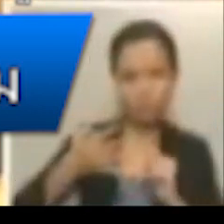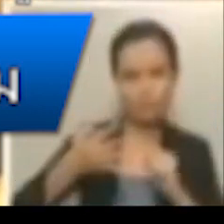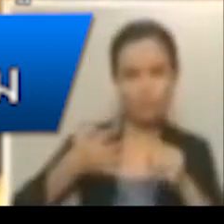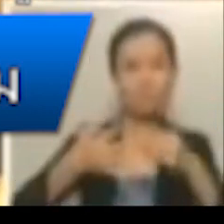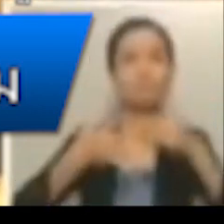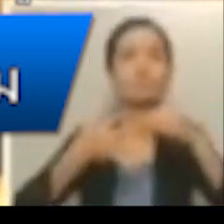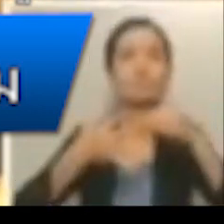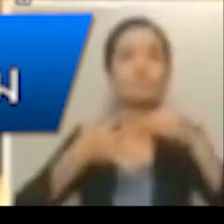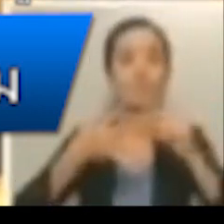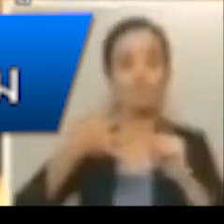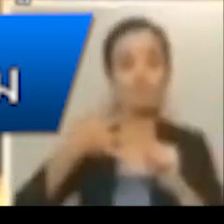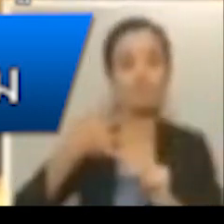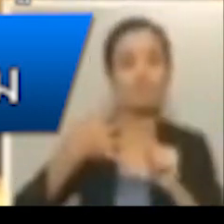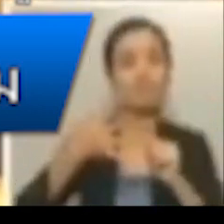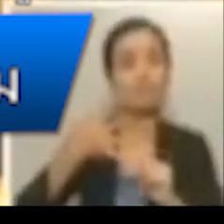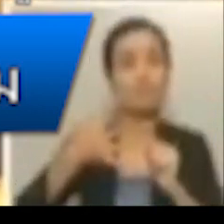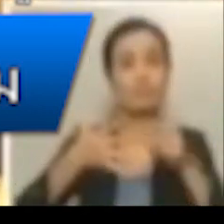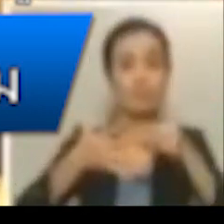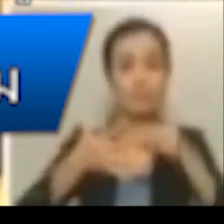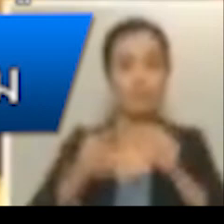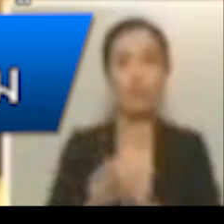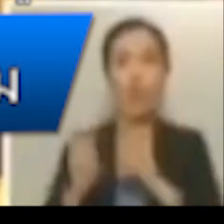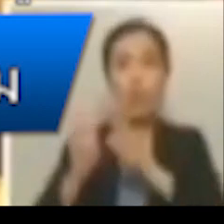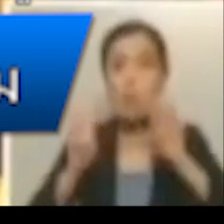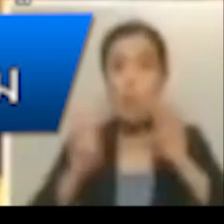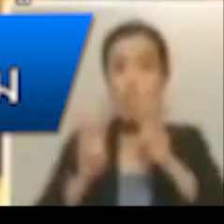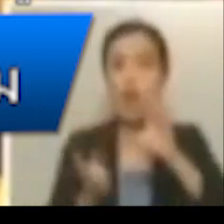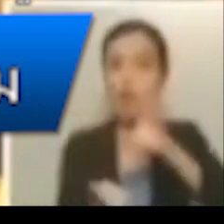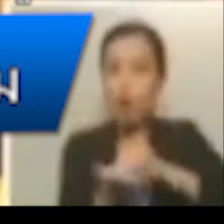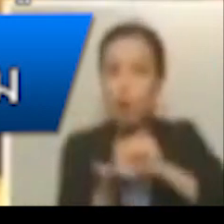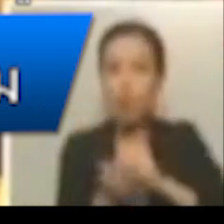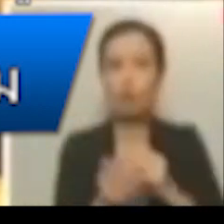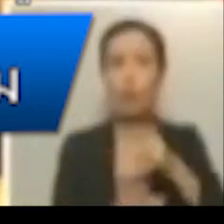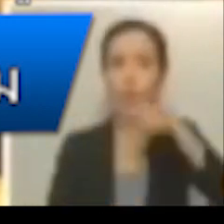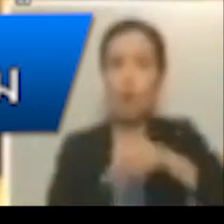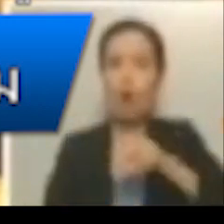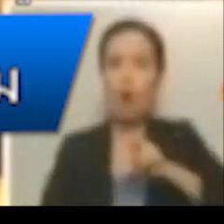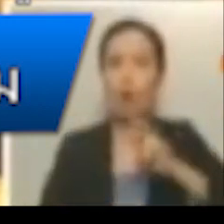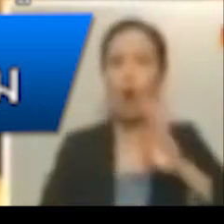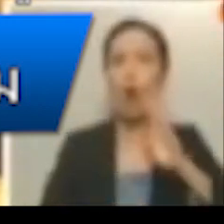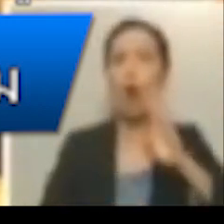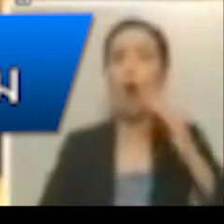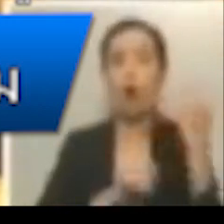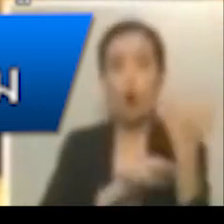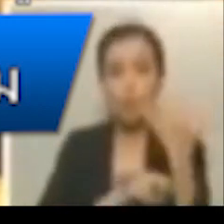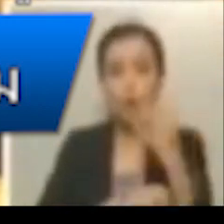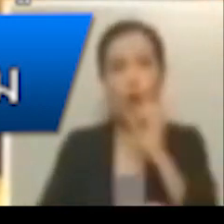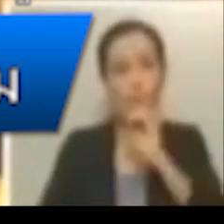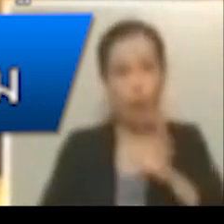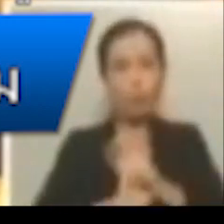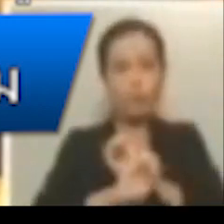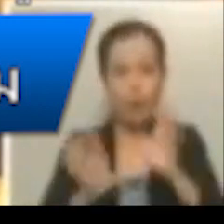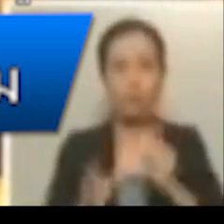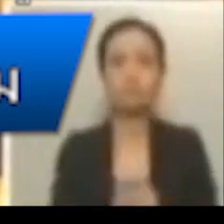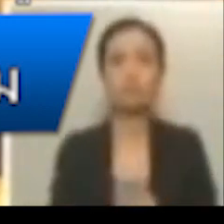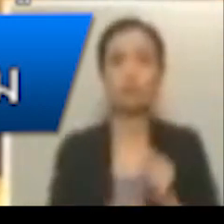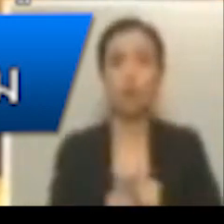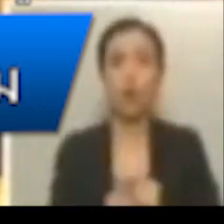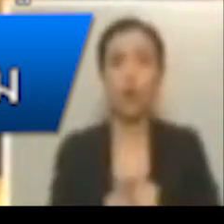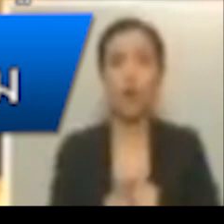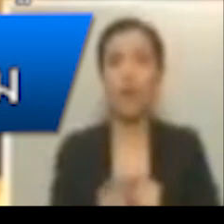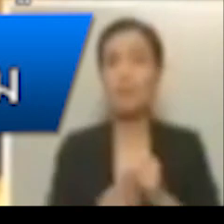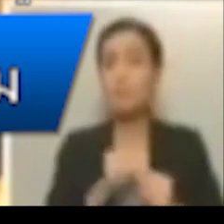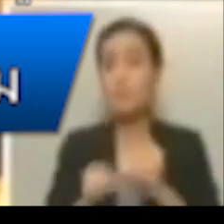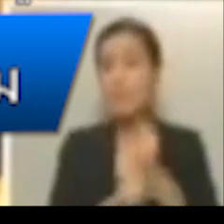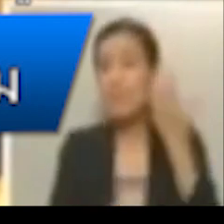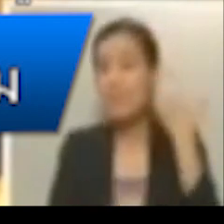ของReporters Without Borders เนี่ยนะคะมีการพูดถึงพรบคอมพิวเตอร์อย่างชัดเจนโดยกล่าวว่าพรบคอมพิวเตอร์ฉบับที่เพิ่งผ่าน